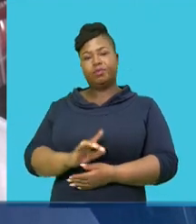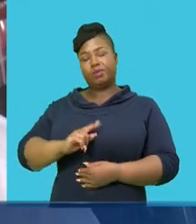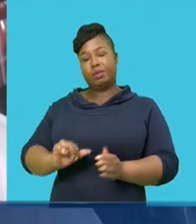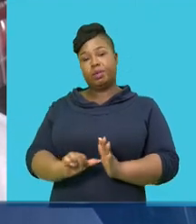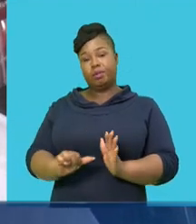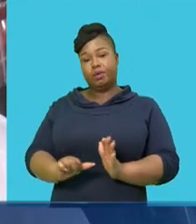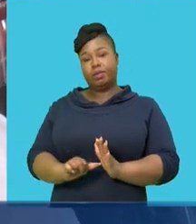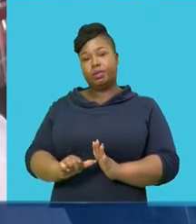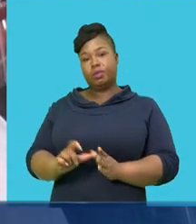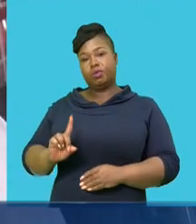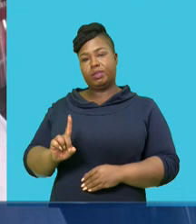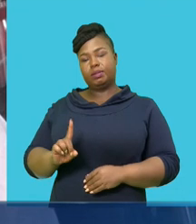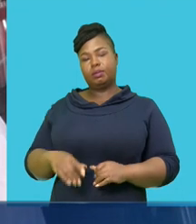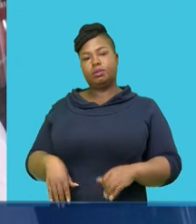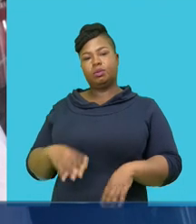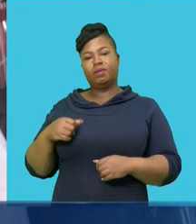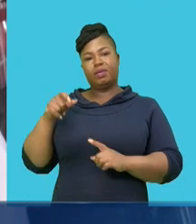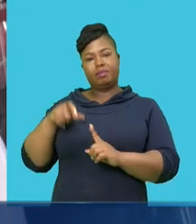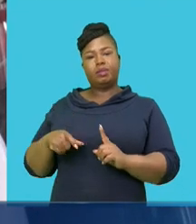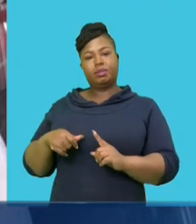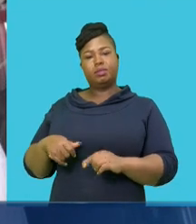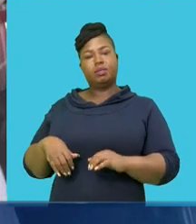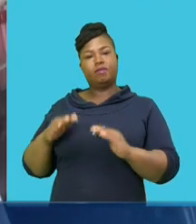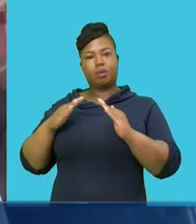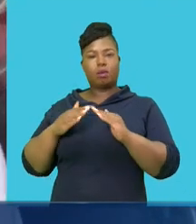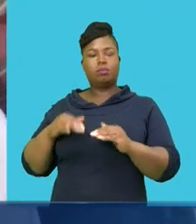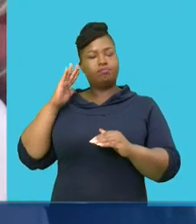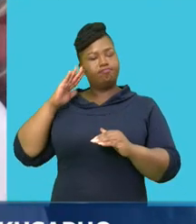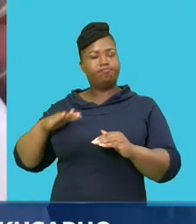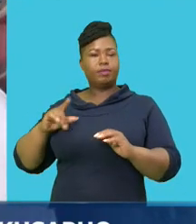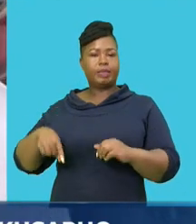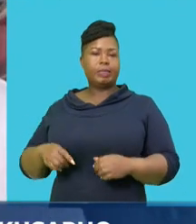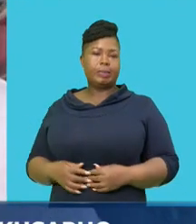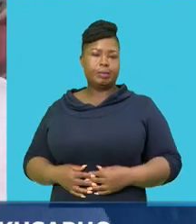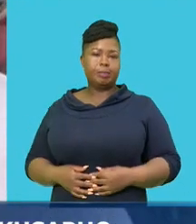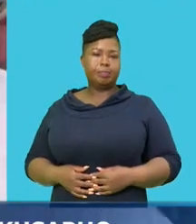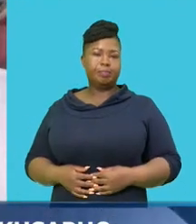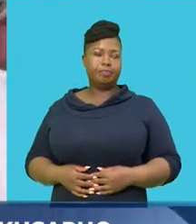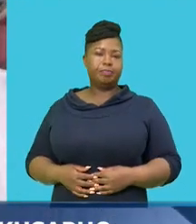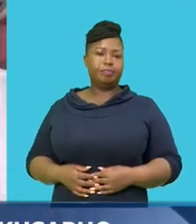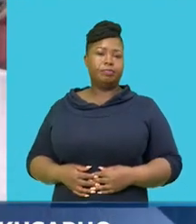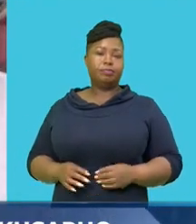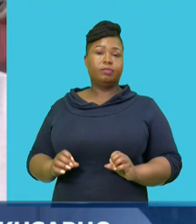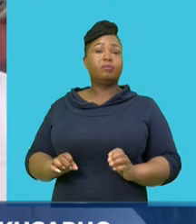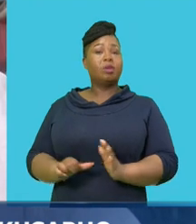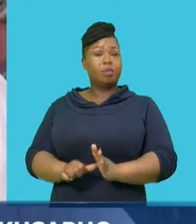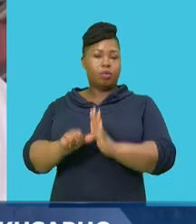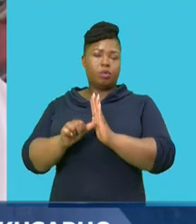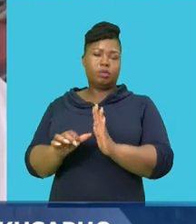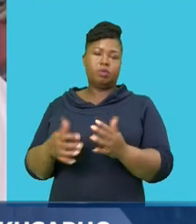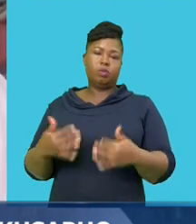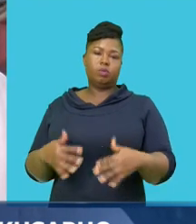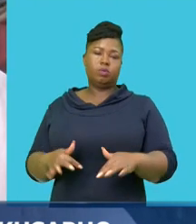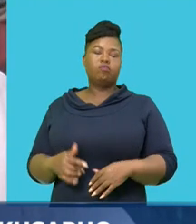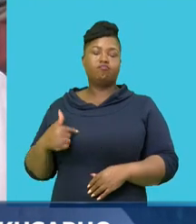ka shelter mo motho a ipatang teng, ha hona ntho e bohlokwa jwalo ka yona.